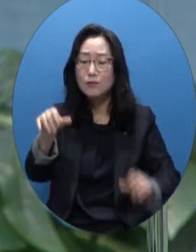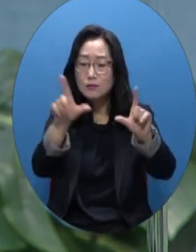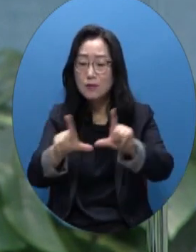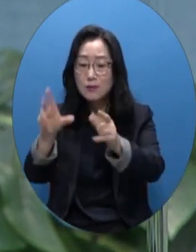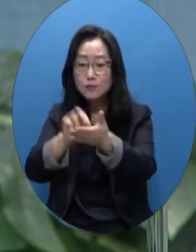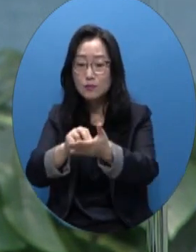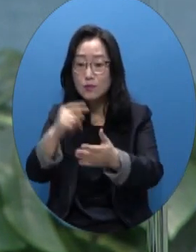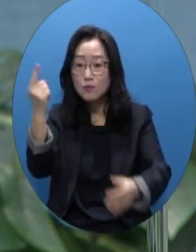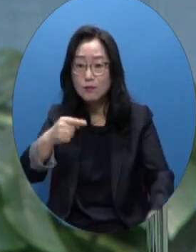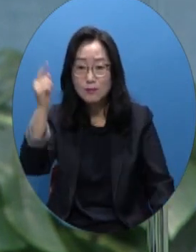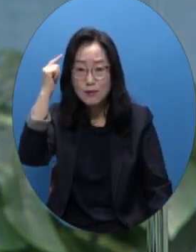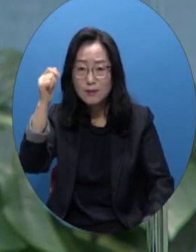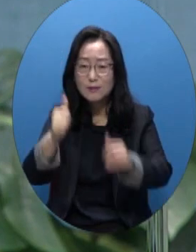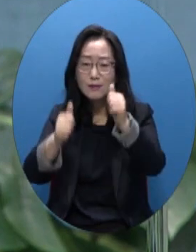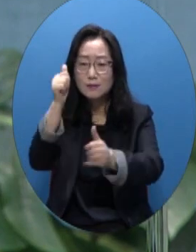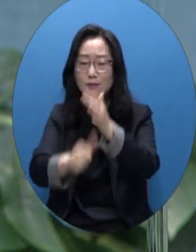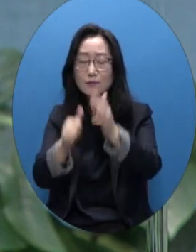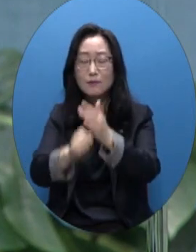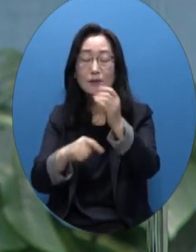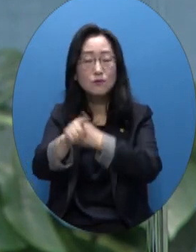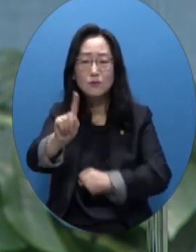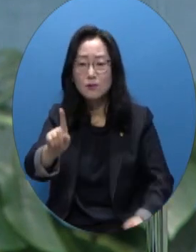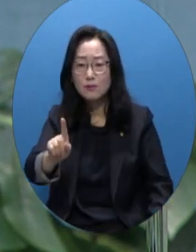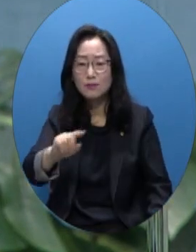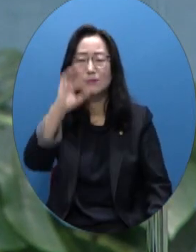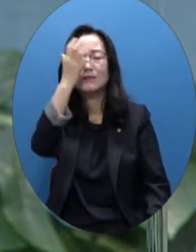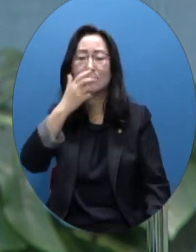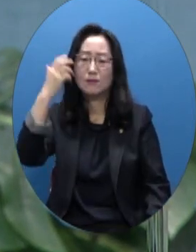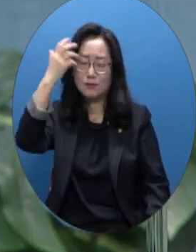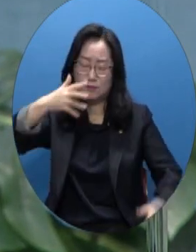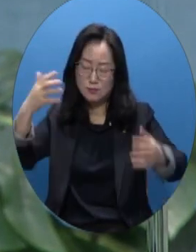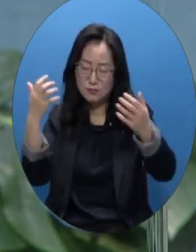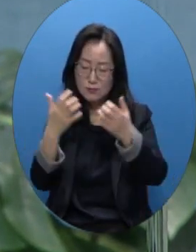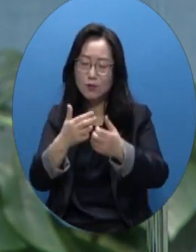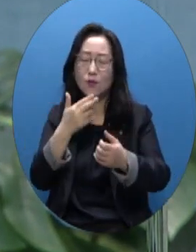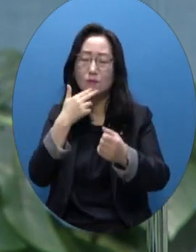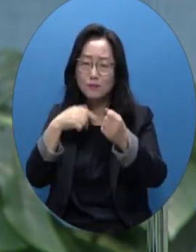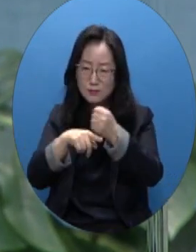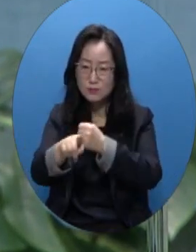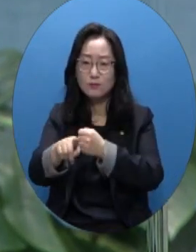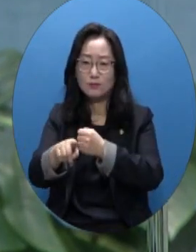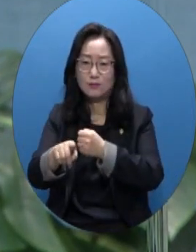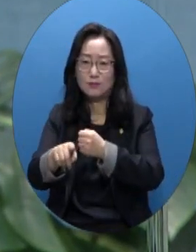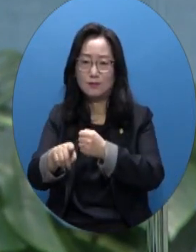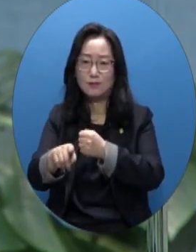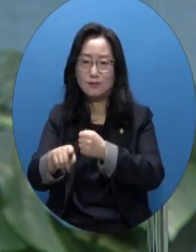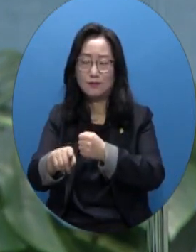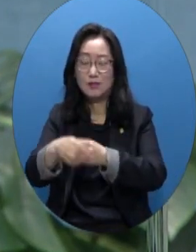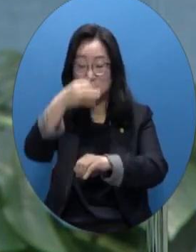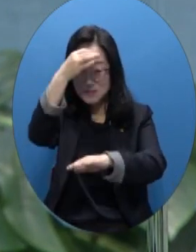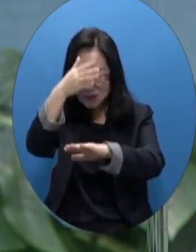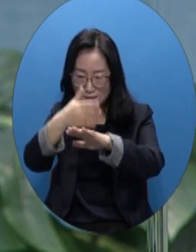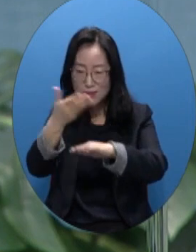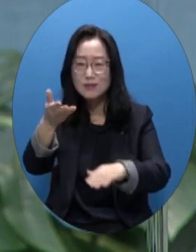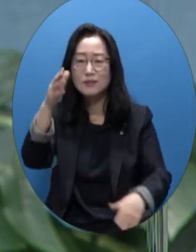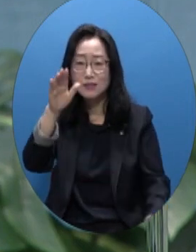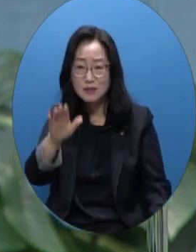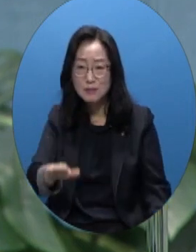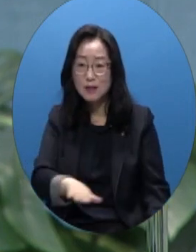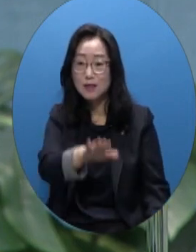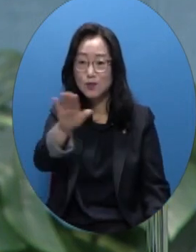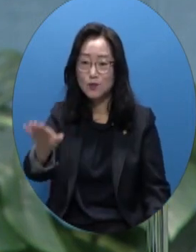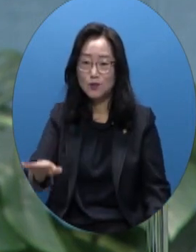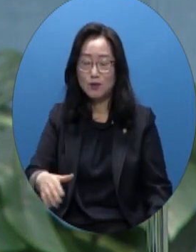왜 우리가 어떤 시험에도 나머지 입니까 성령으로 충만하지 않기 때문에 그렇습니다 대전이 죄송하게도 우려 팀